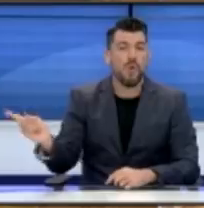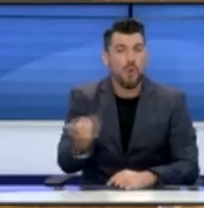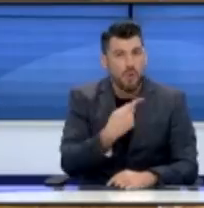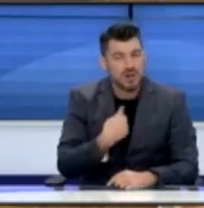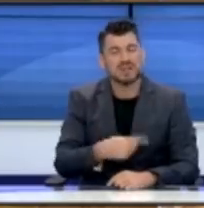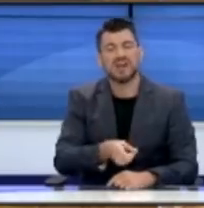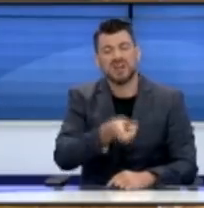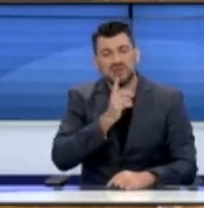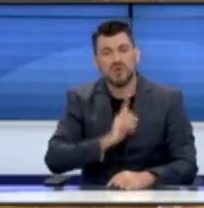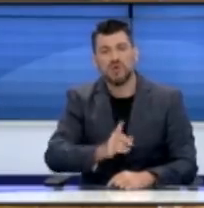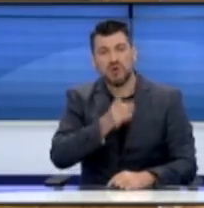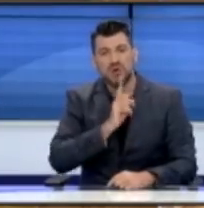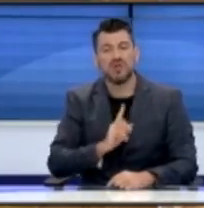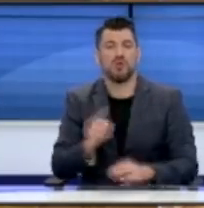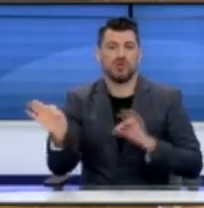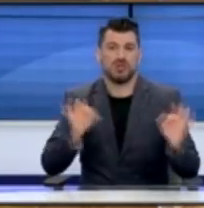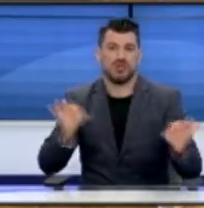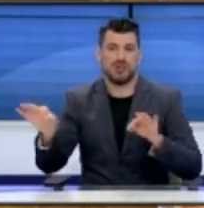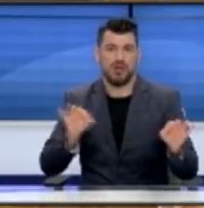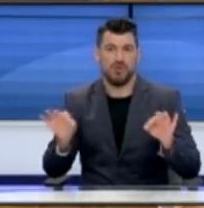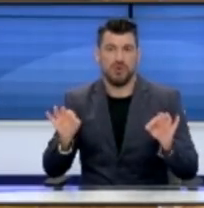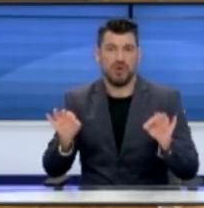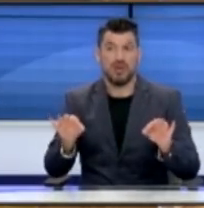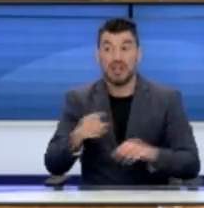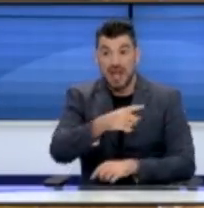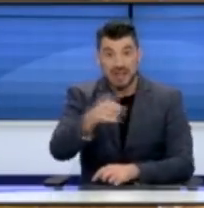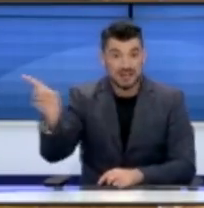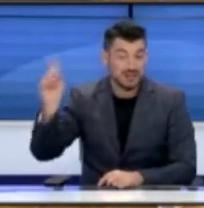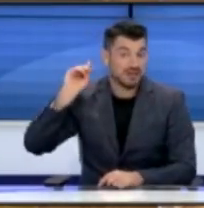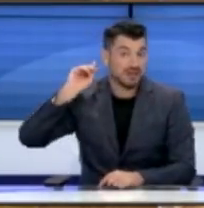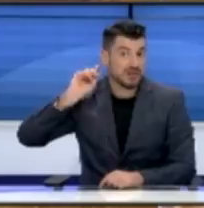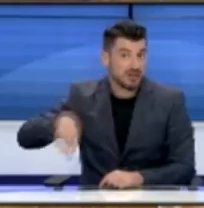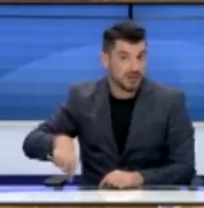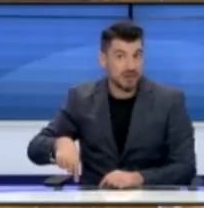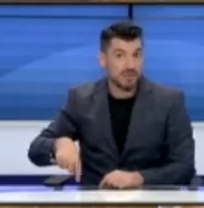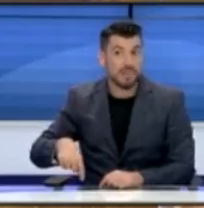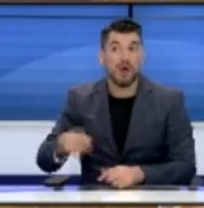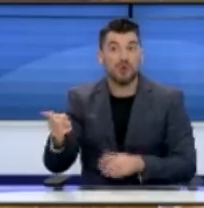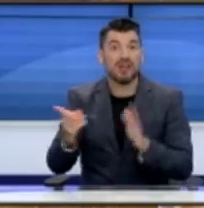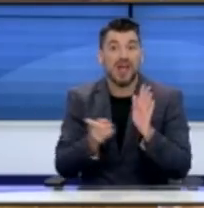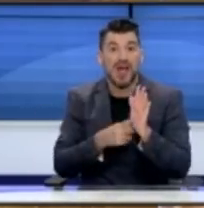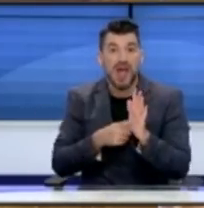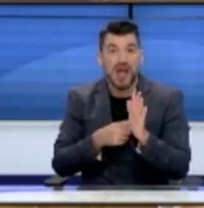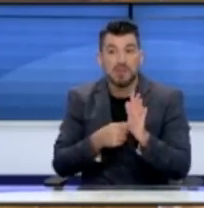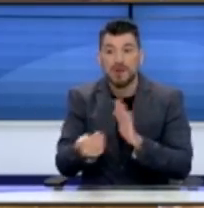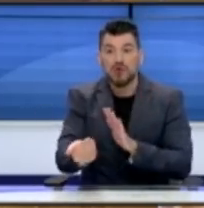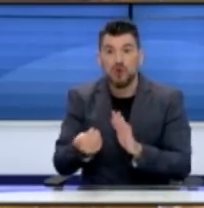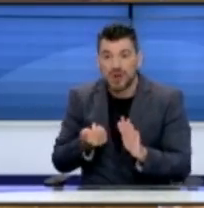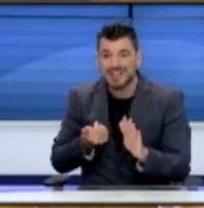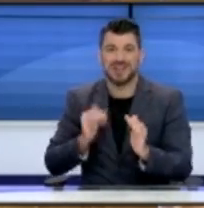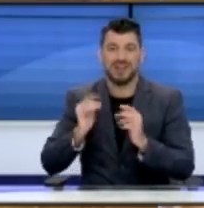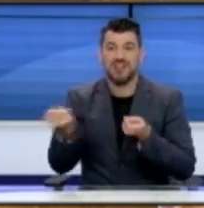τον ίδιο επικίνδυνο δρόμο, παραβλέποντας την ολοκληρωμένη διαχείριση, την προστασία των